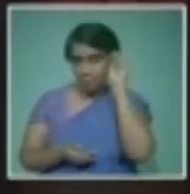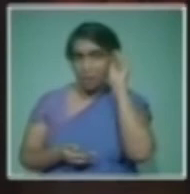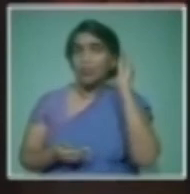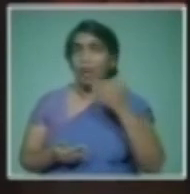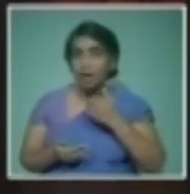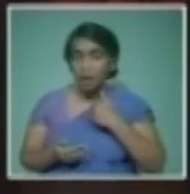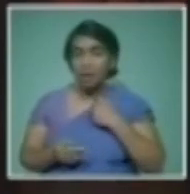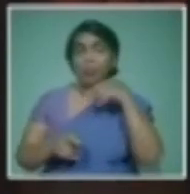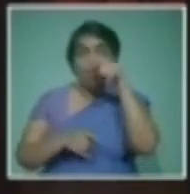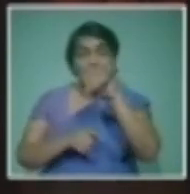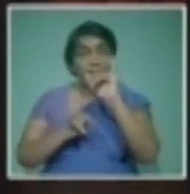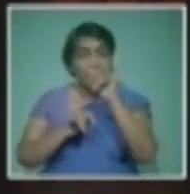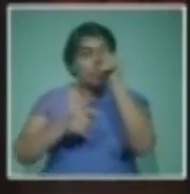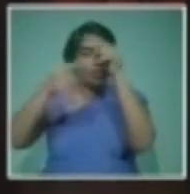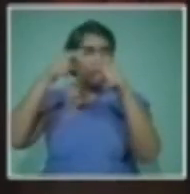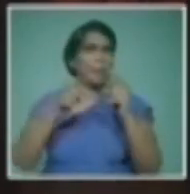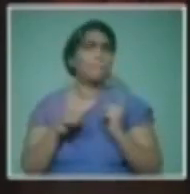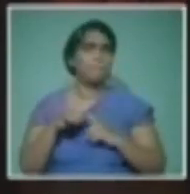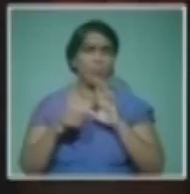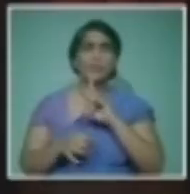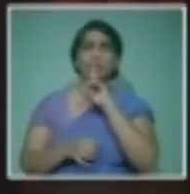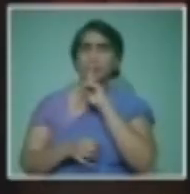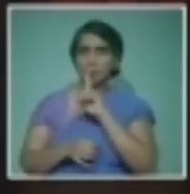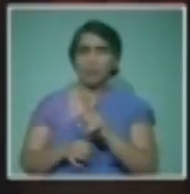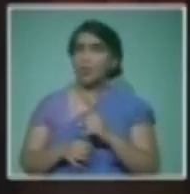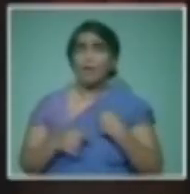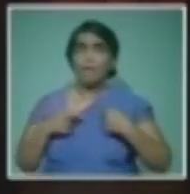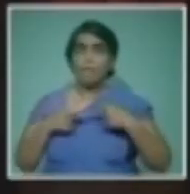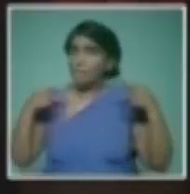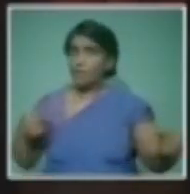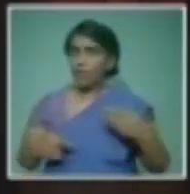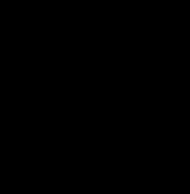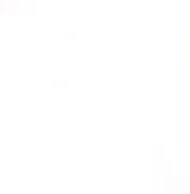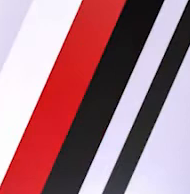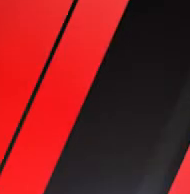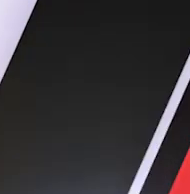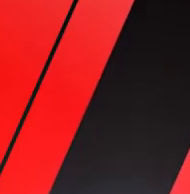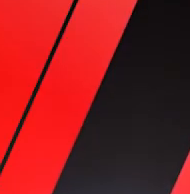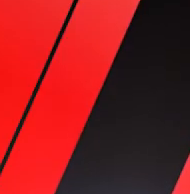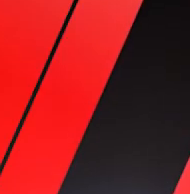සමහර කරුණු ගැන ප්‍රශ්නයක් තියෙනවා කියන එක කිව්වේ. නැතු ඒකට විරුද්ධ වෙනවා කියලා කිව්වේ නැහැ.